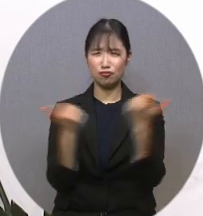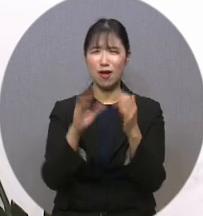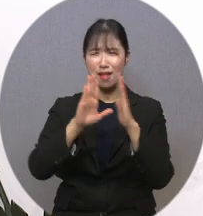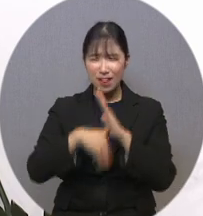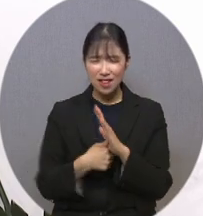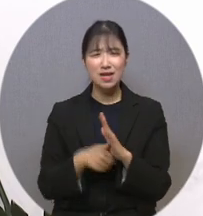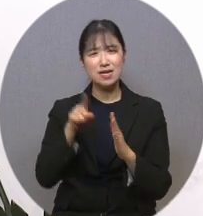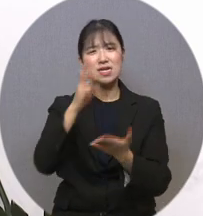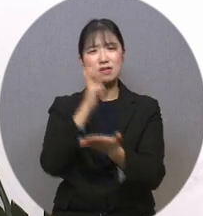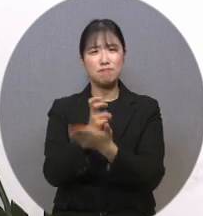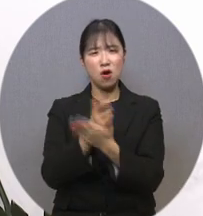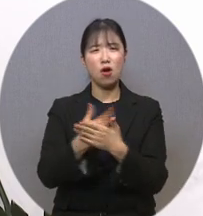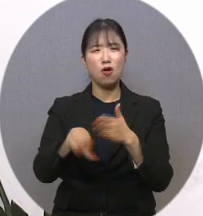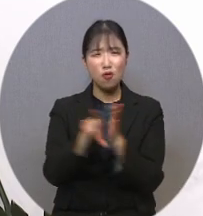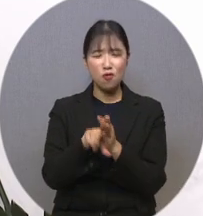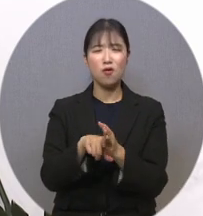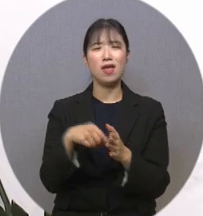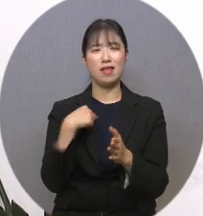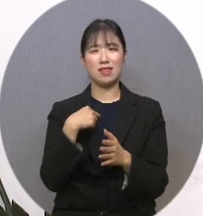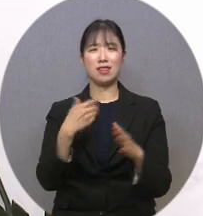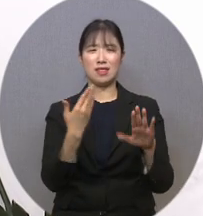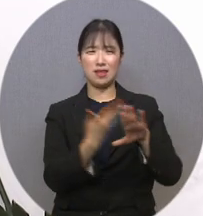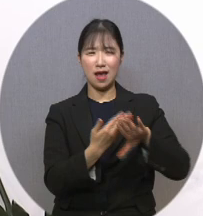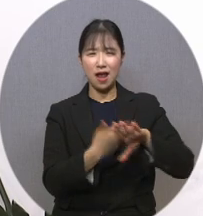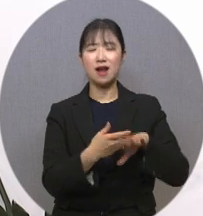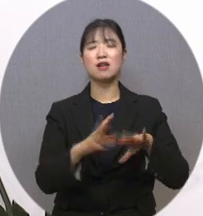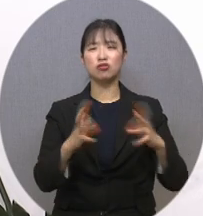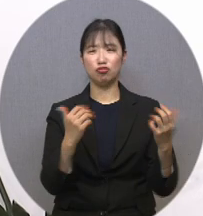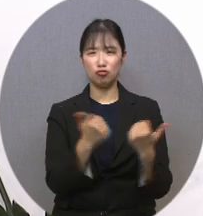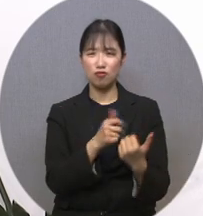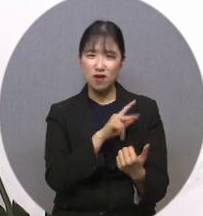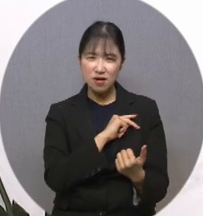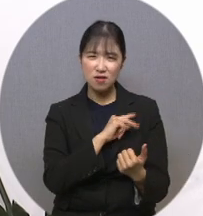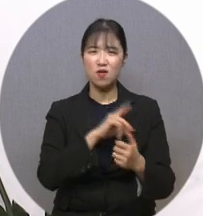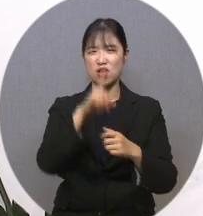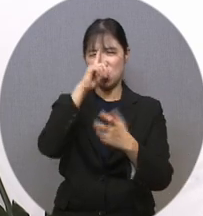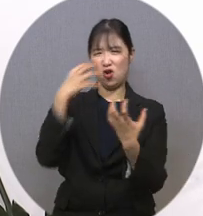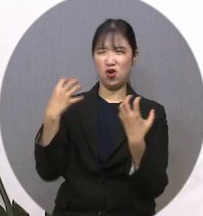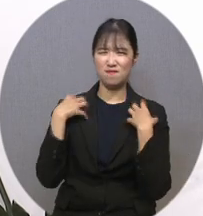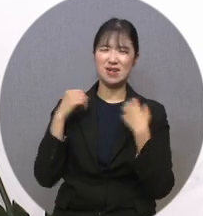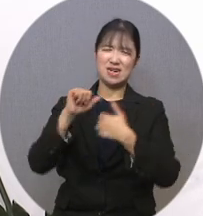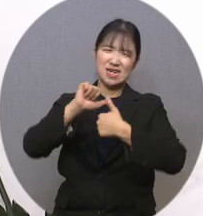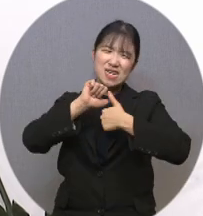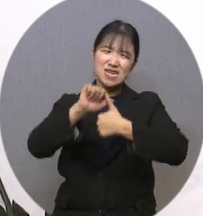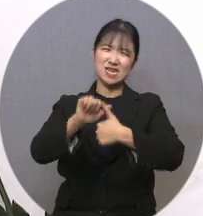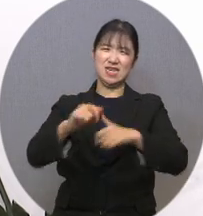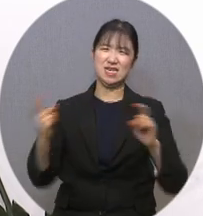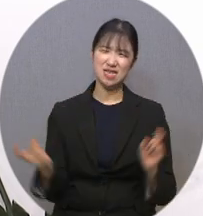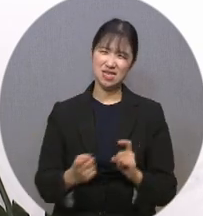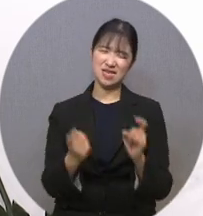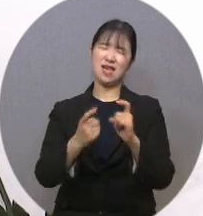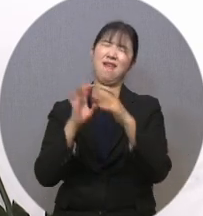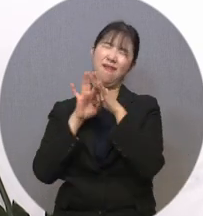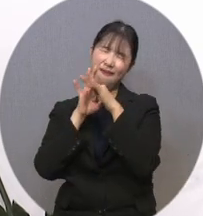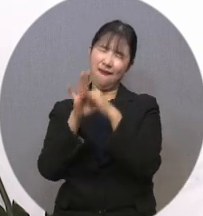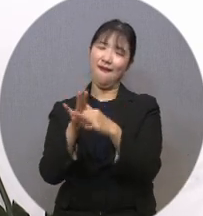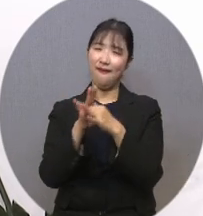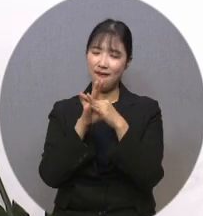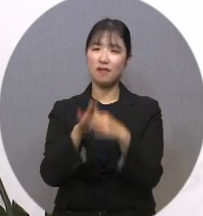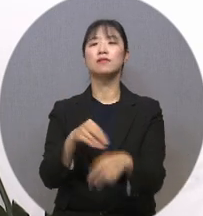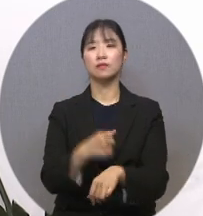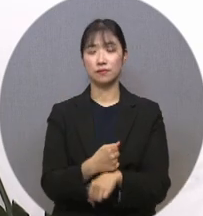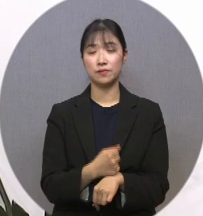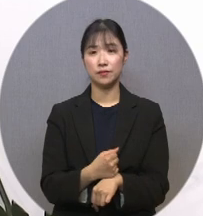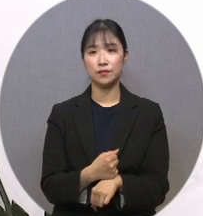아주 국회의원, 동료 국회의원들이나 또는 정부 당국하고도 언성을 높이기도 하고 계속 지속적으로